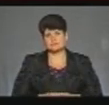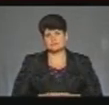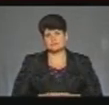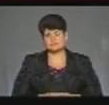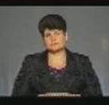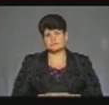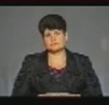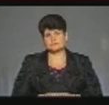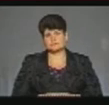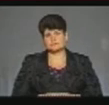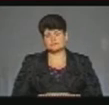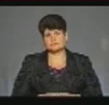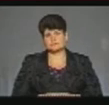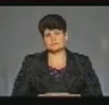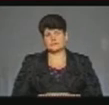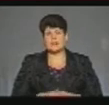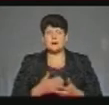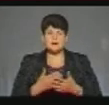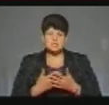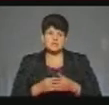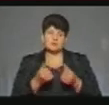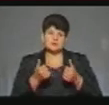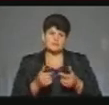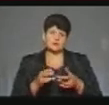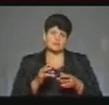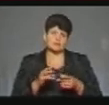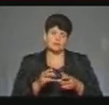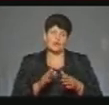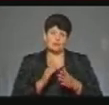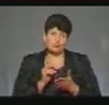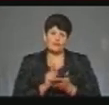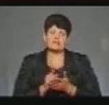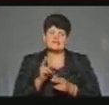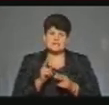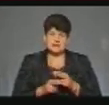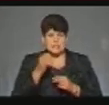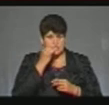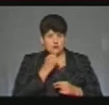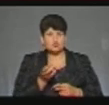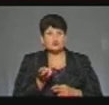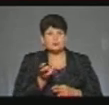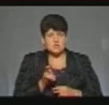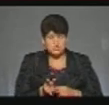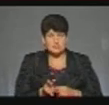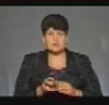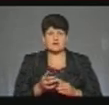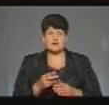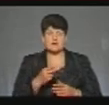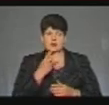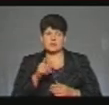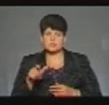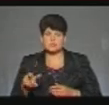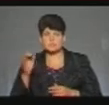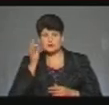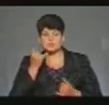Майже на позитивній ноті. Ми мусимо вже завершувати наш ефір, тому що вже не маємо часу. Я вам дуже дякую, що прийшли сьогодні до нас у студію. Глядачам нагадую, сьогодні